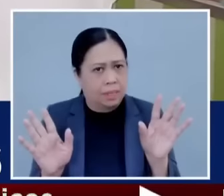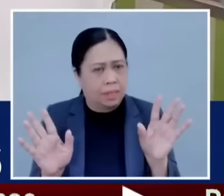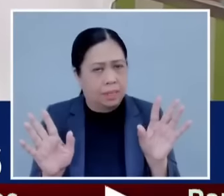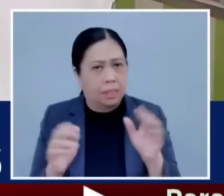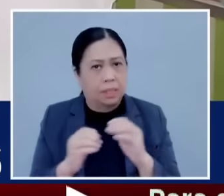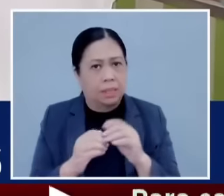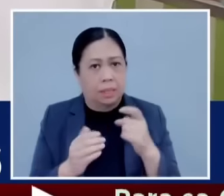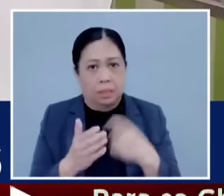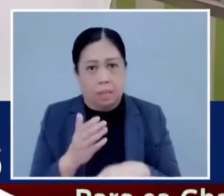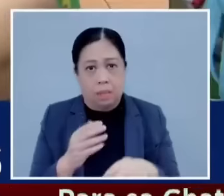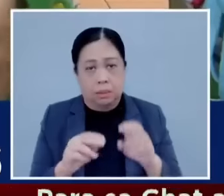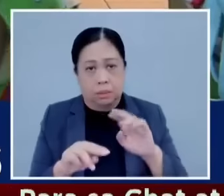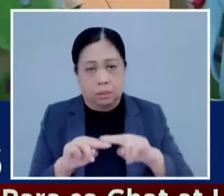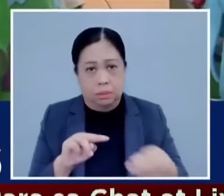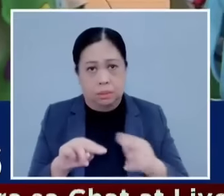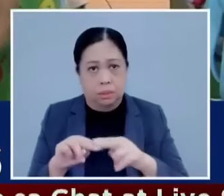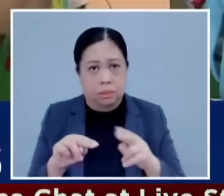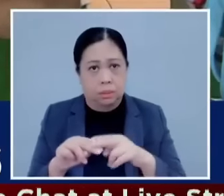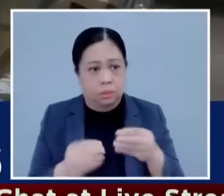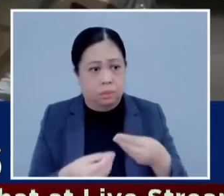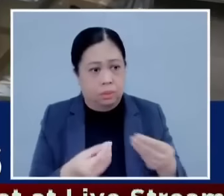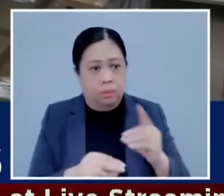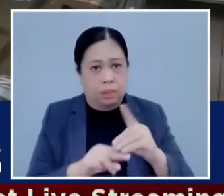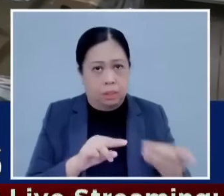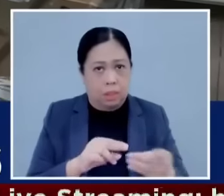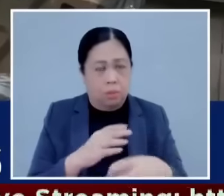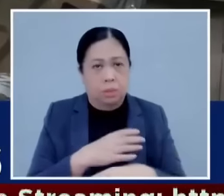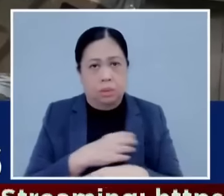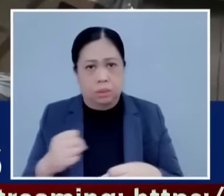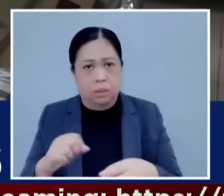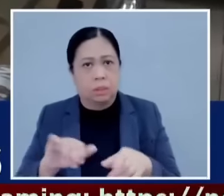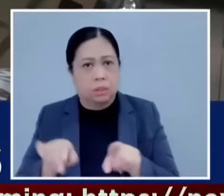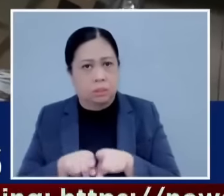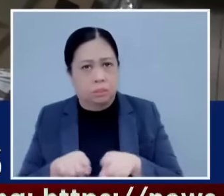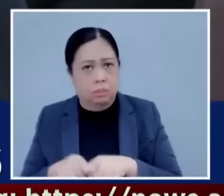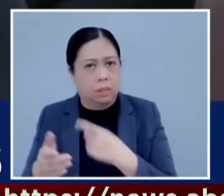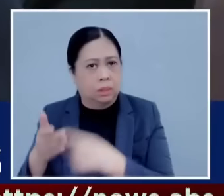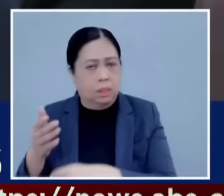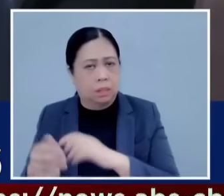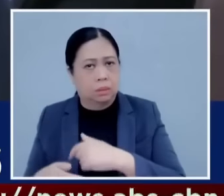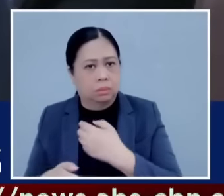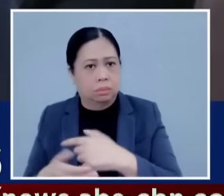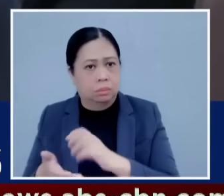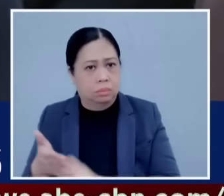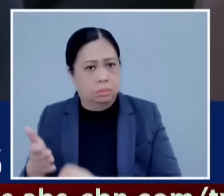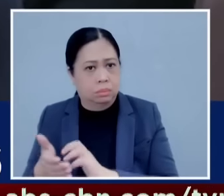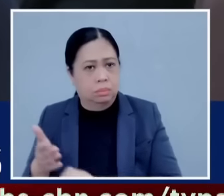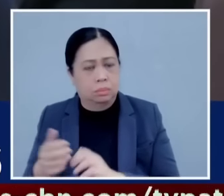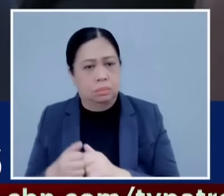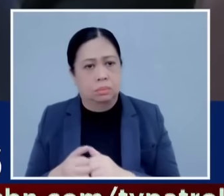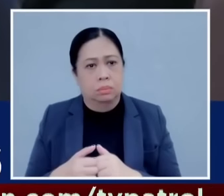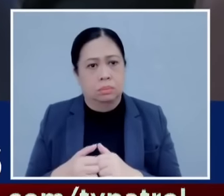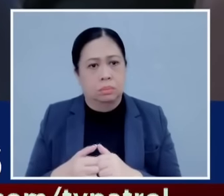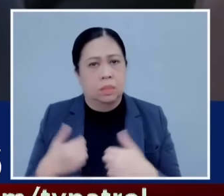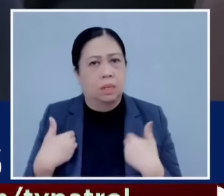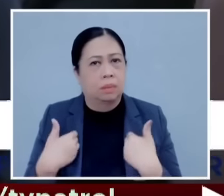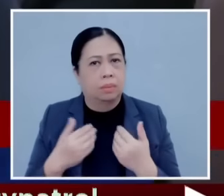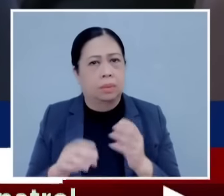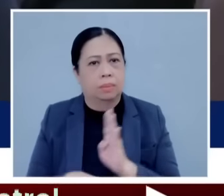tax deductible ang mga ibinibigay na discount sa seniors at PWDs. There are business